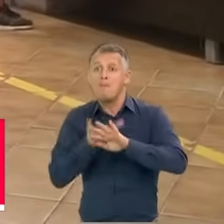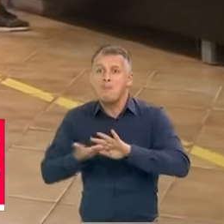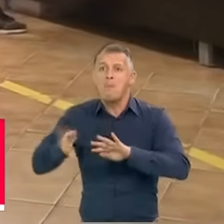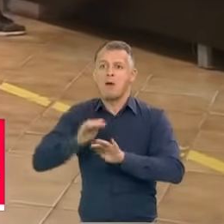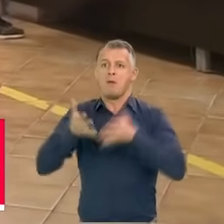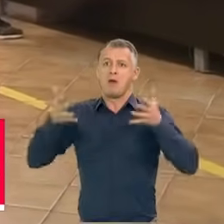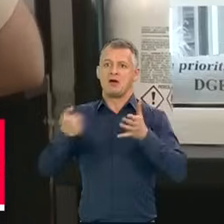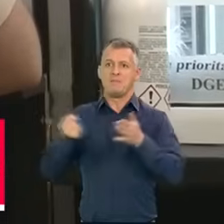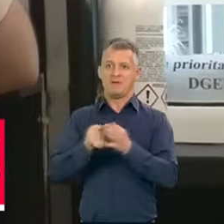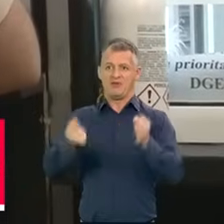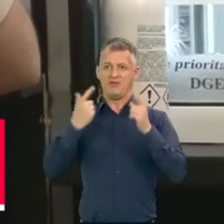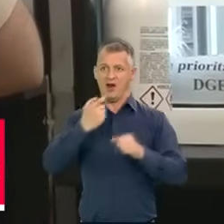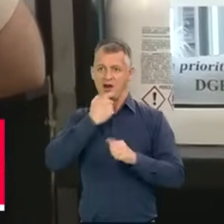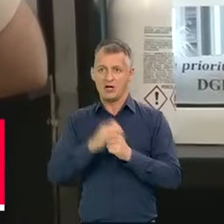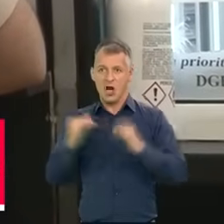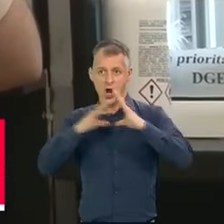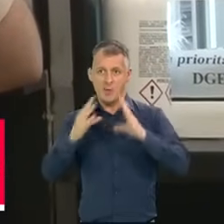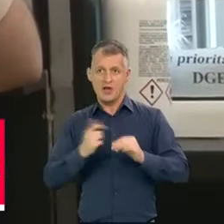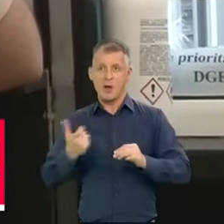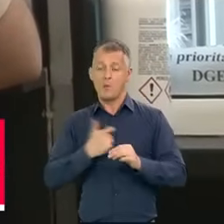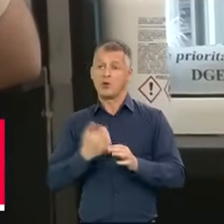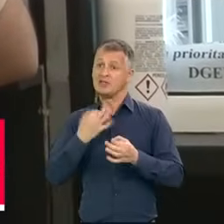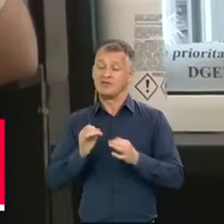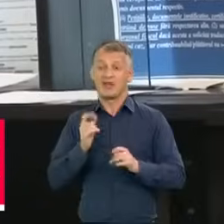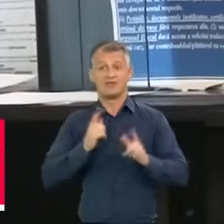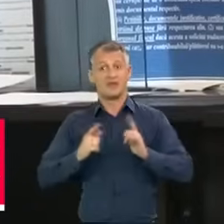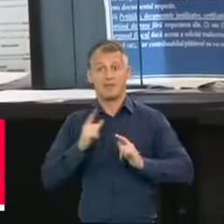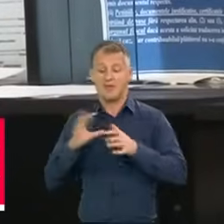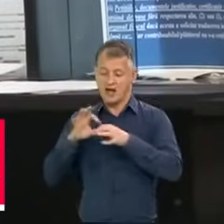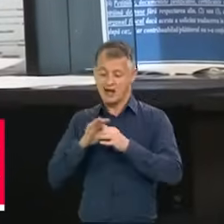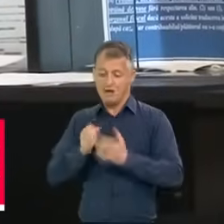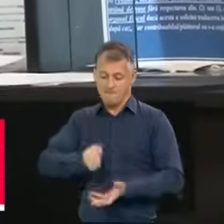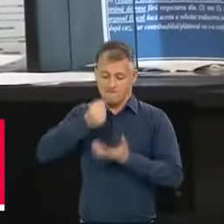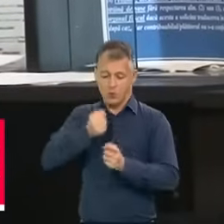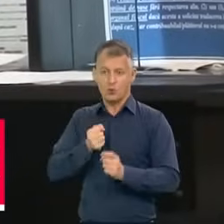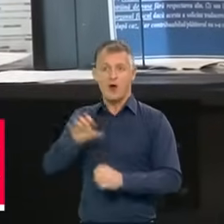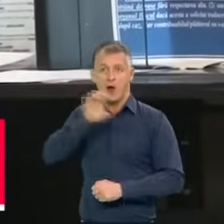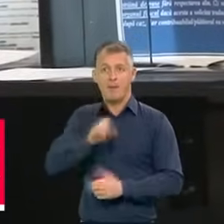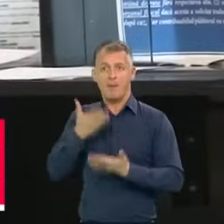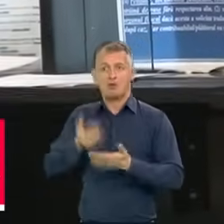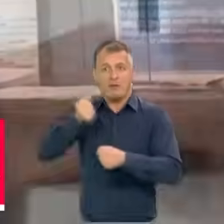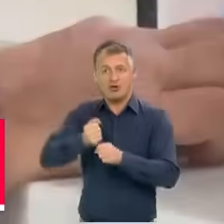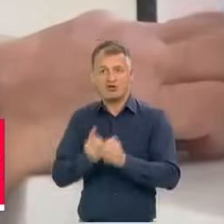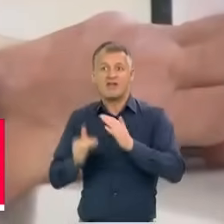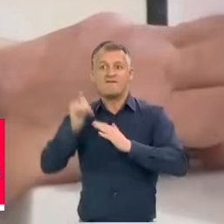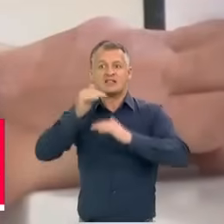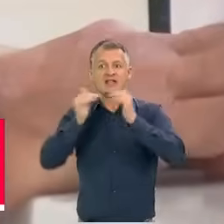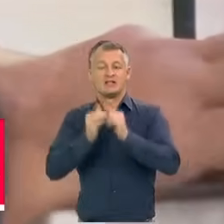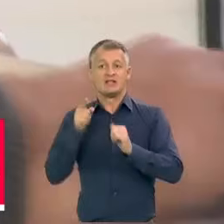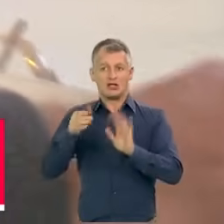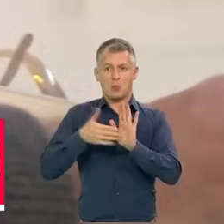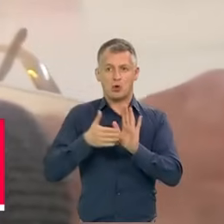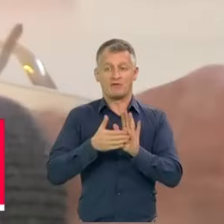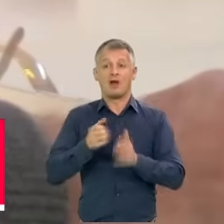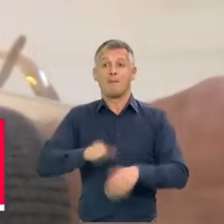anului iar țara noastră riscă să fie dependentă de fondurile europene pentru a mai realiza investiții din acest motiv